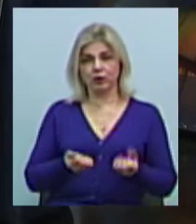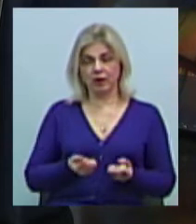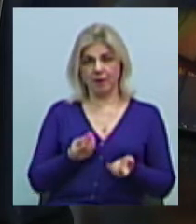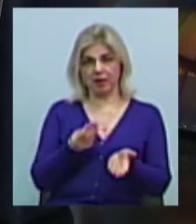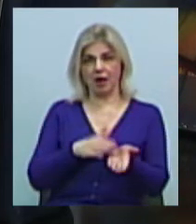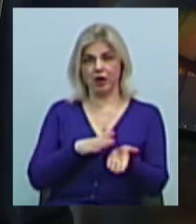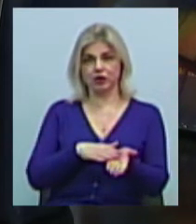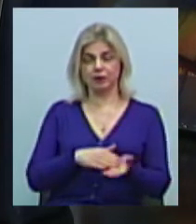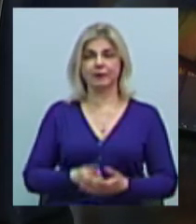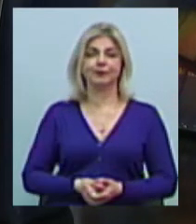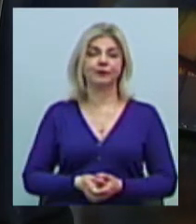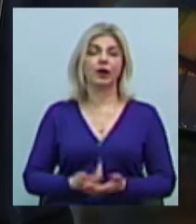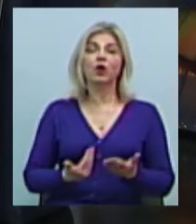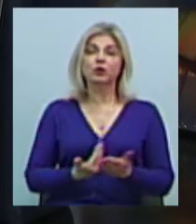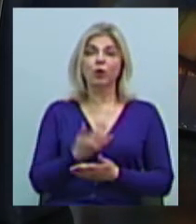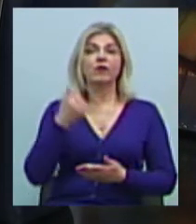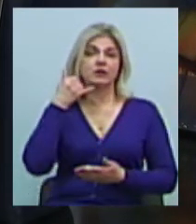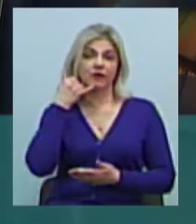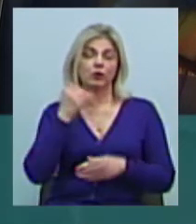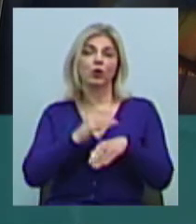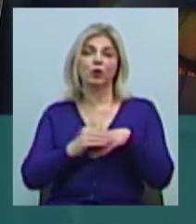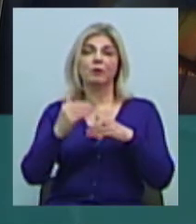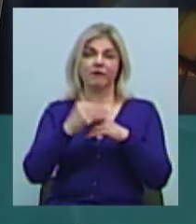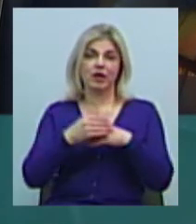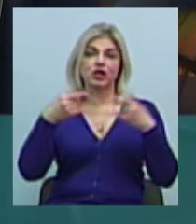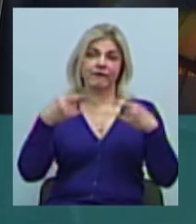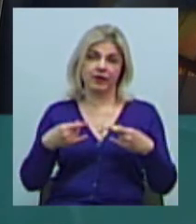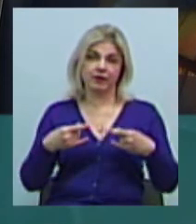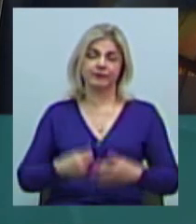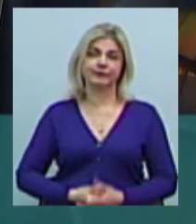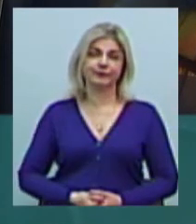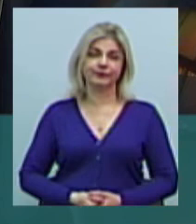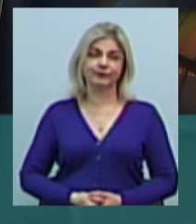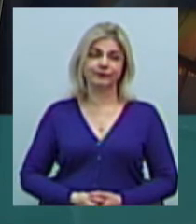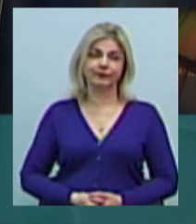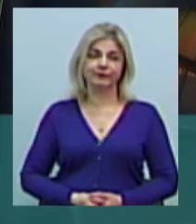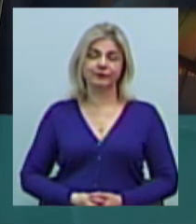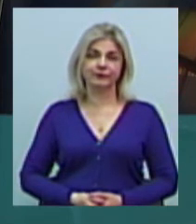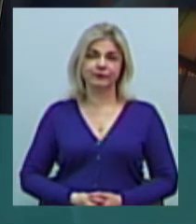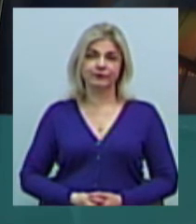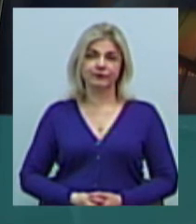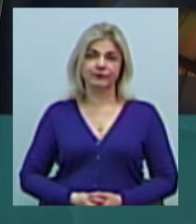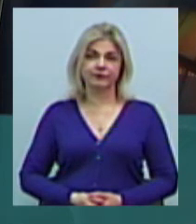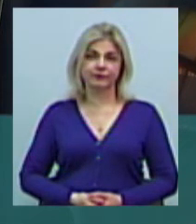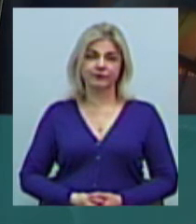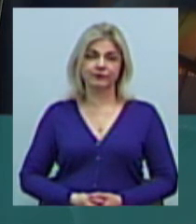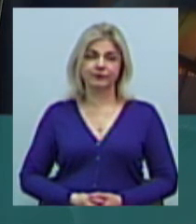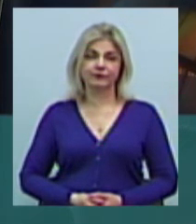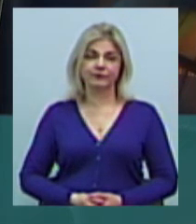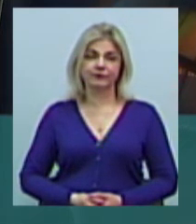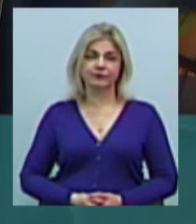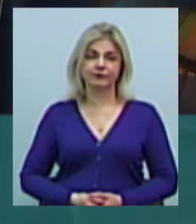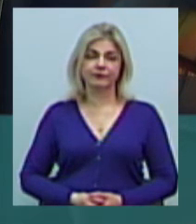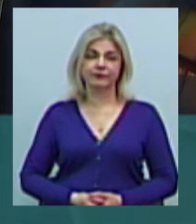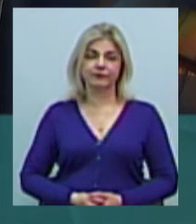налічними. У нас знову дзвінок. Дякую. Алло, добрий вечір, ви в ефірі. Добрий вечір. Добрий вечір. Добрий вечір. Алло,